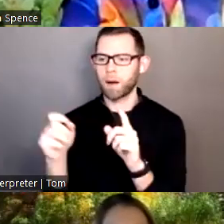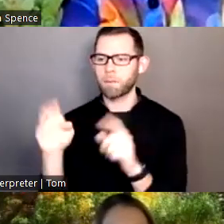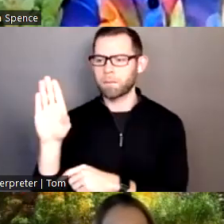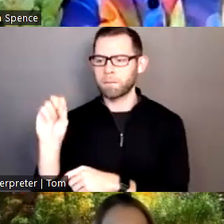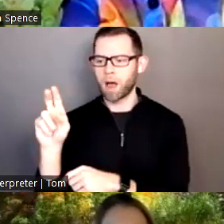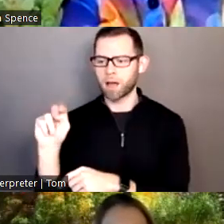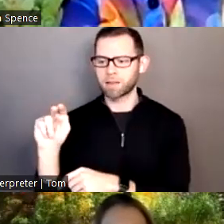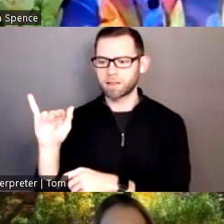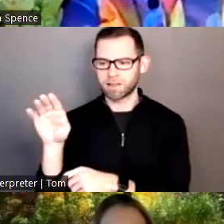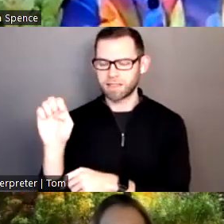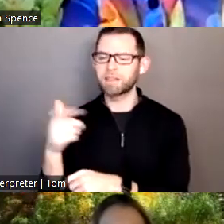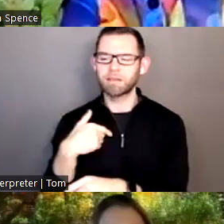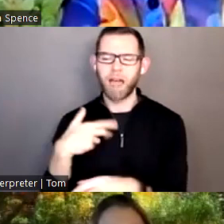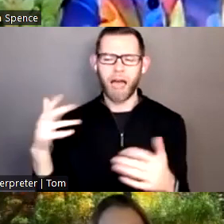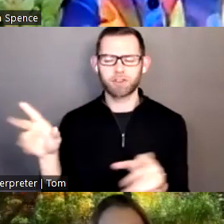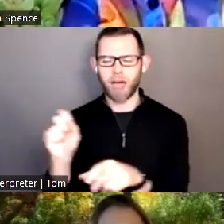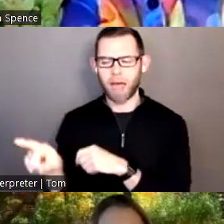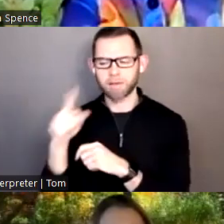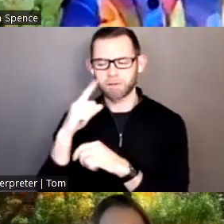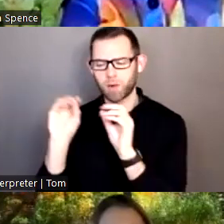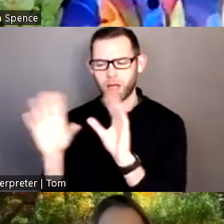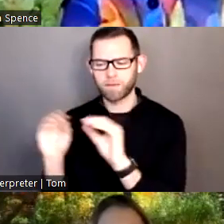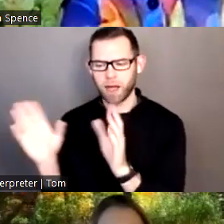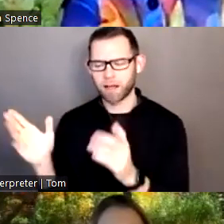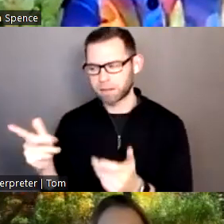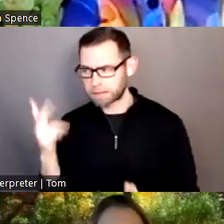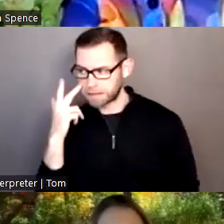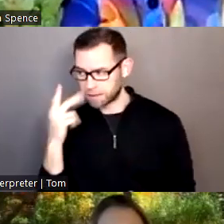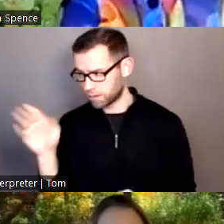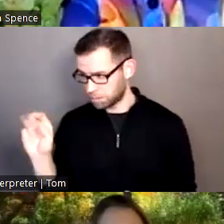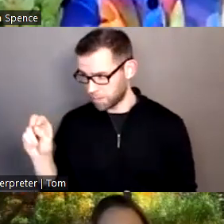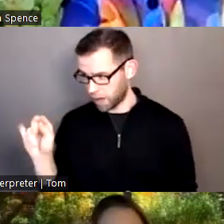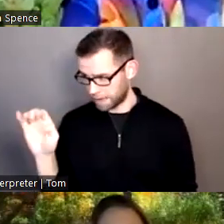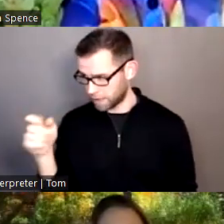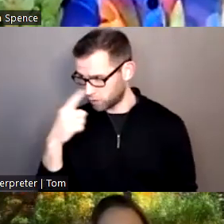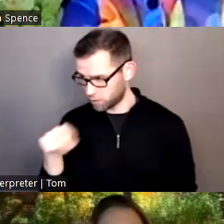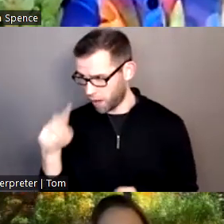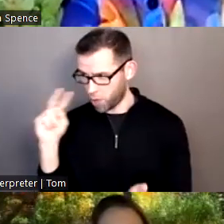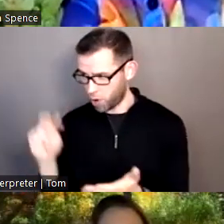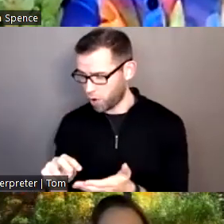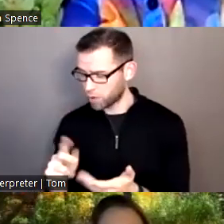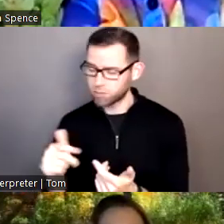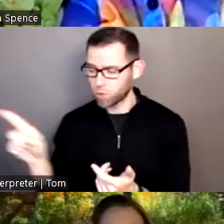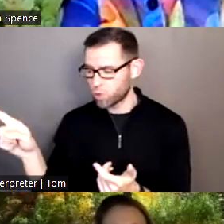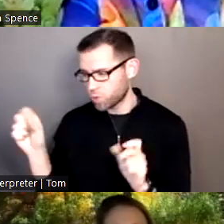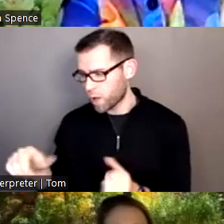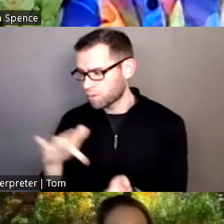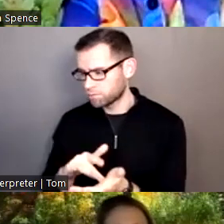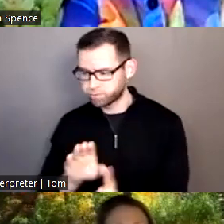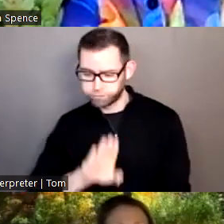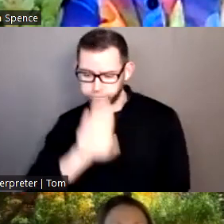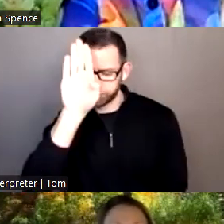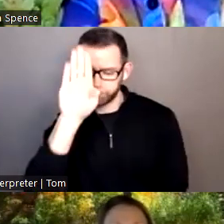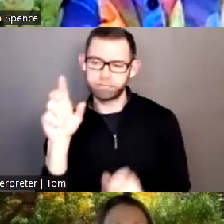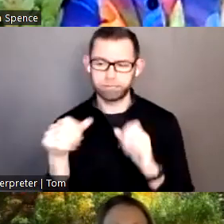en réponse. Clarification from Bonnie in the Q&A. So Bonnie, if you can, just take a look, or raise your hand and you can say it out loud. Ou